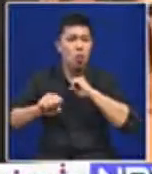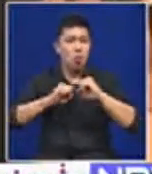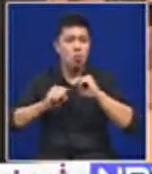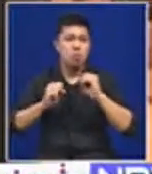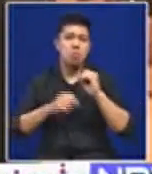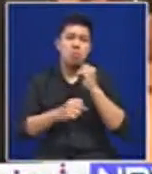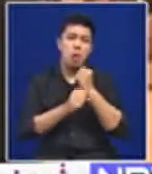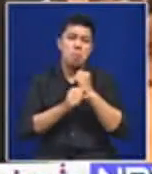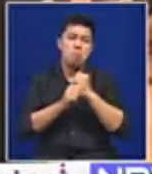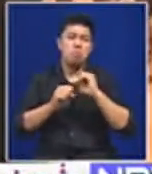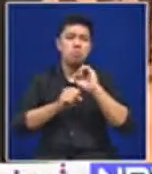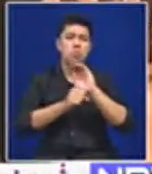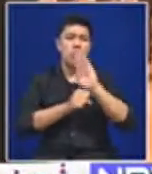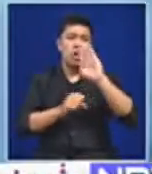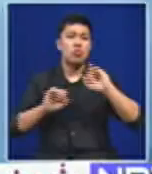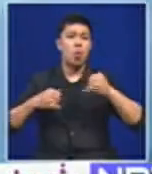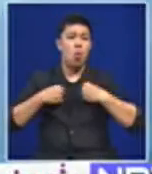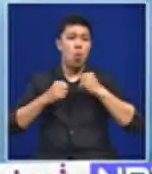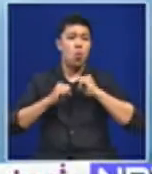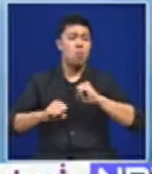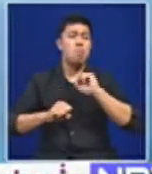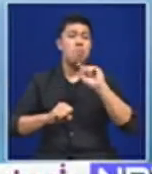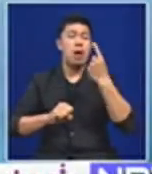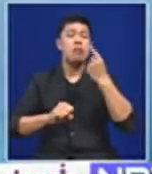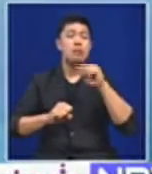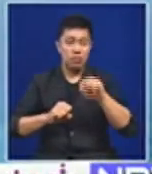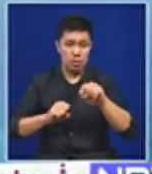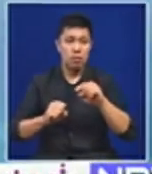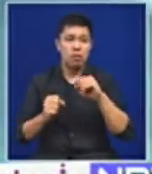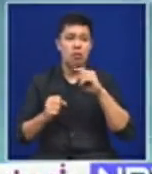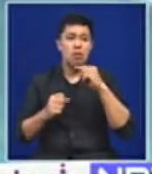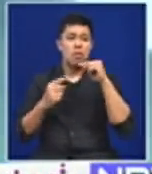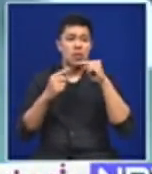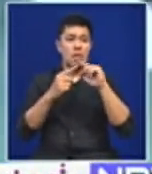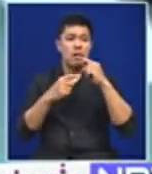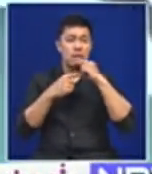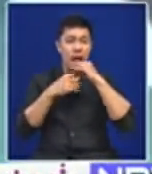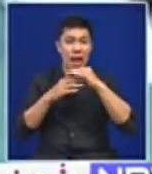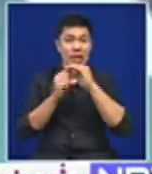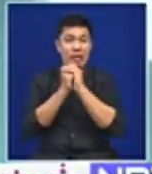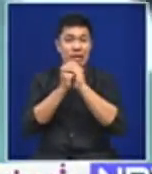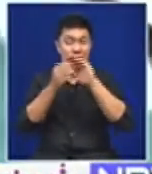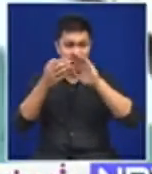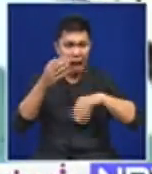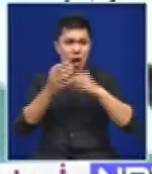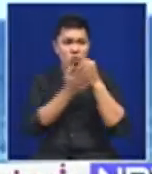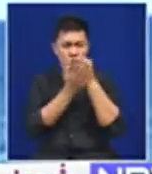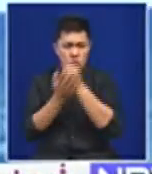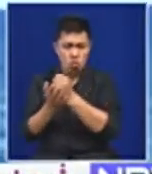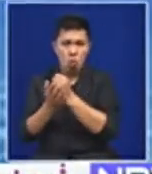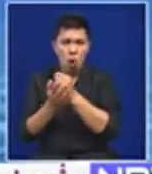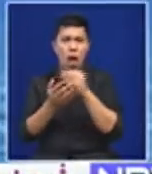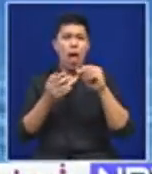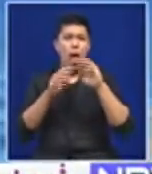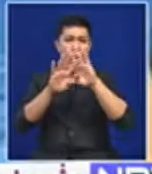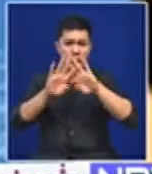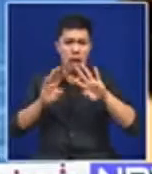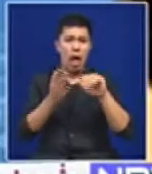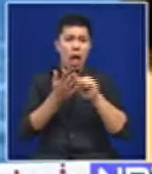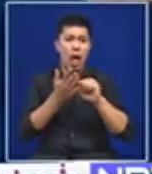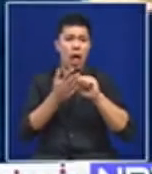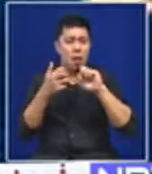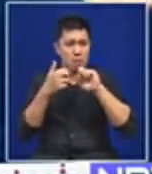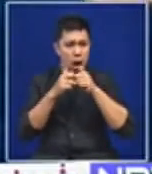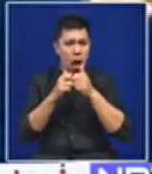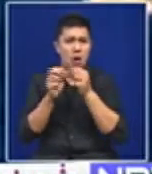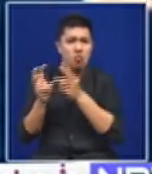ใหม่ด้านปัญหาทะเลจีนใต้นายกรัฐมนตรีกล่าวชื่นชมสหรัฐที่สนับสนุนอาเซียนแก้ไขปัญหาอย่างสันติรอบคอบ